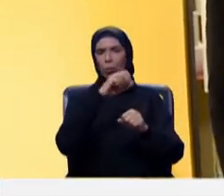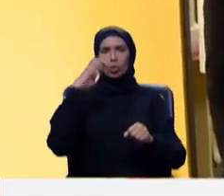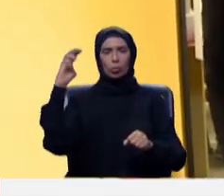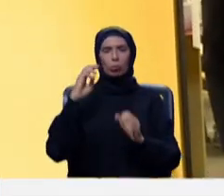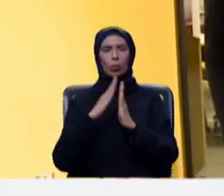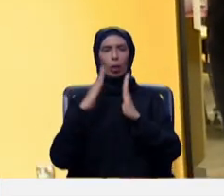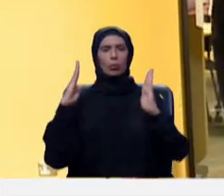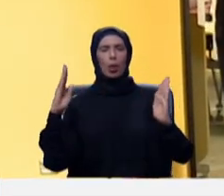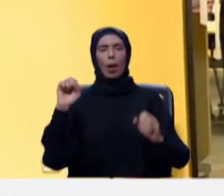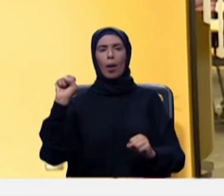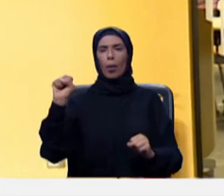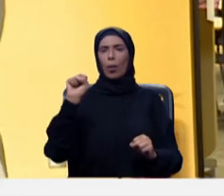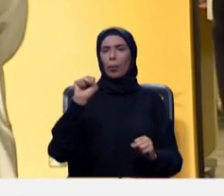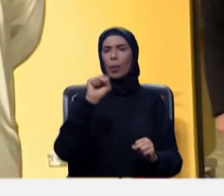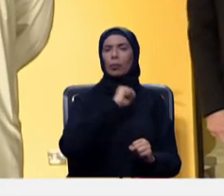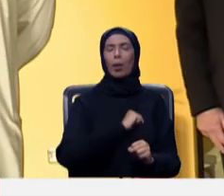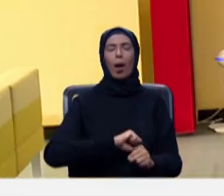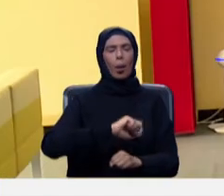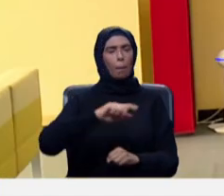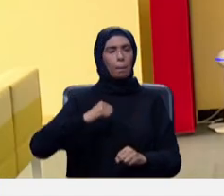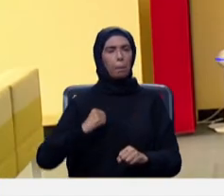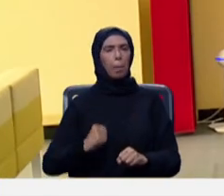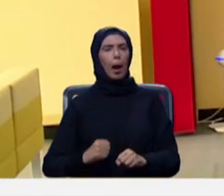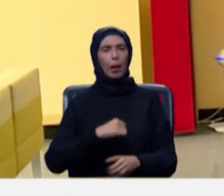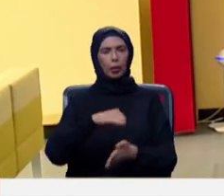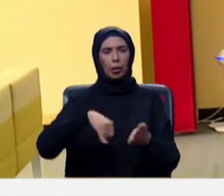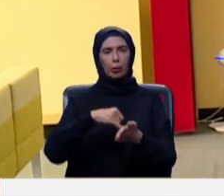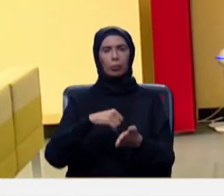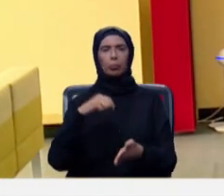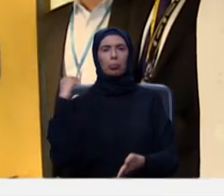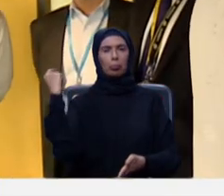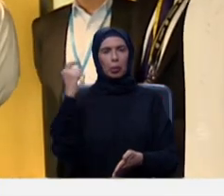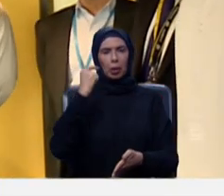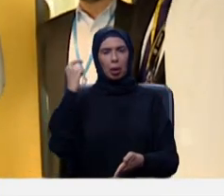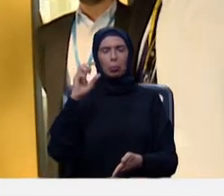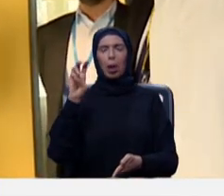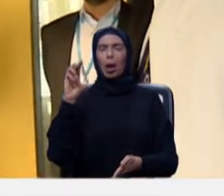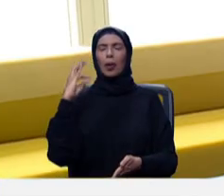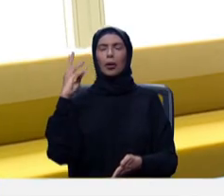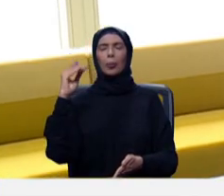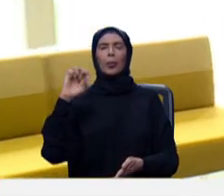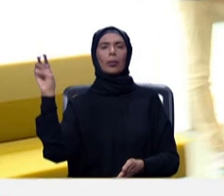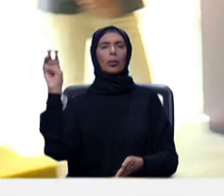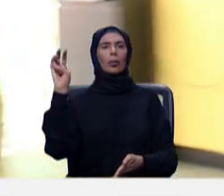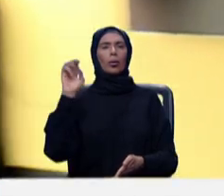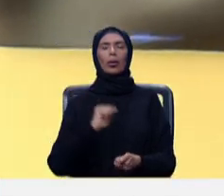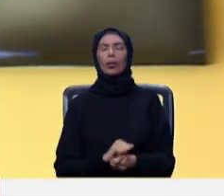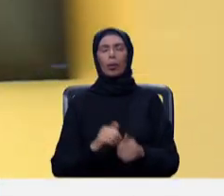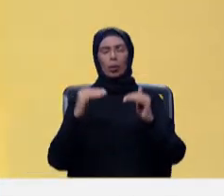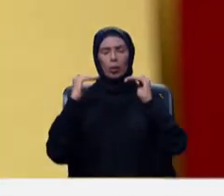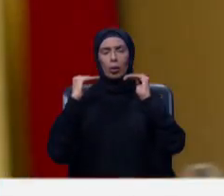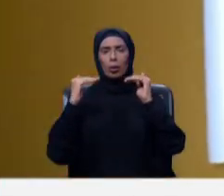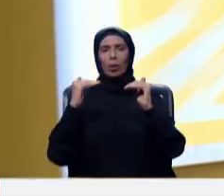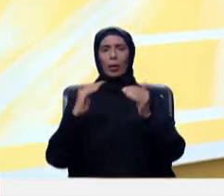العالمية المتخصصة، وأصبحت المملكة مركزا إقليميا للعديد من الشركات. أشار سموه إلى حرص البحرين على